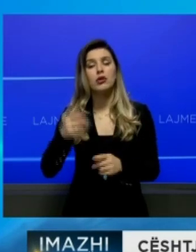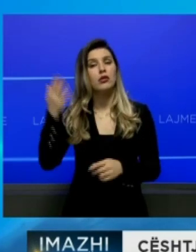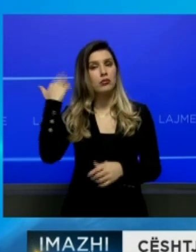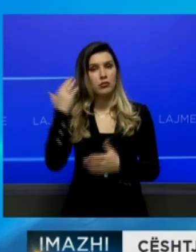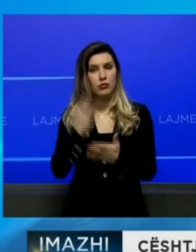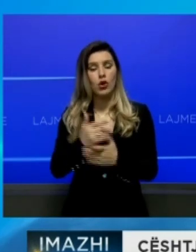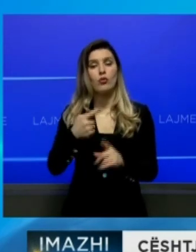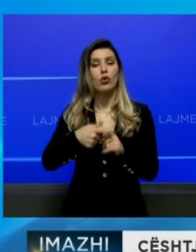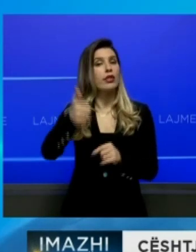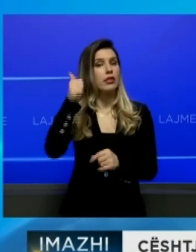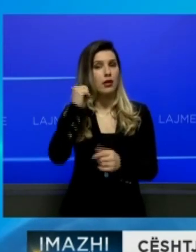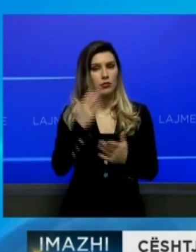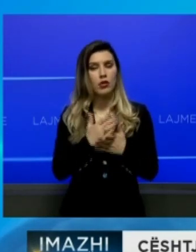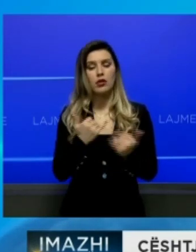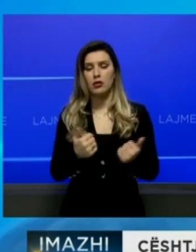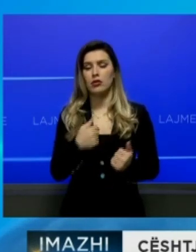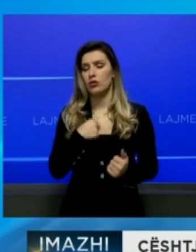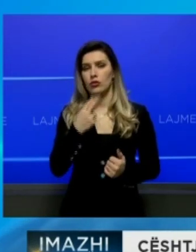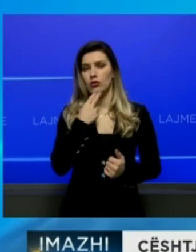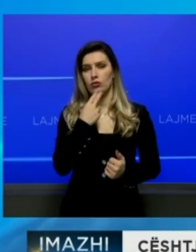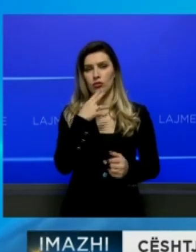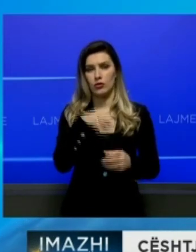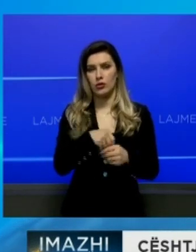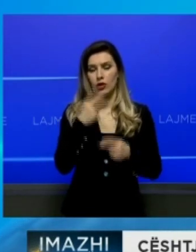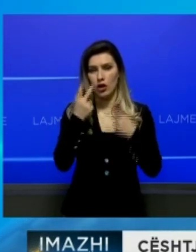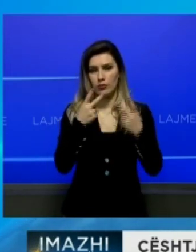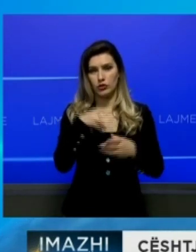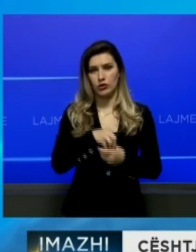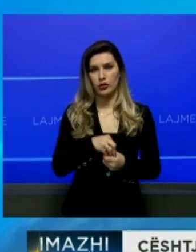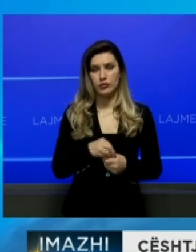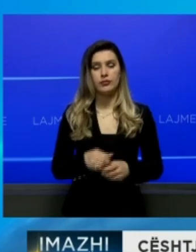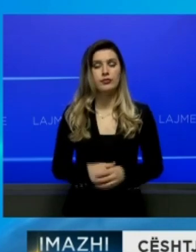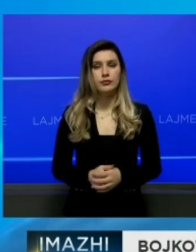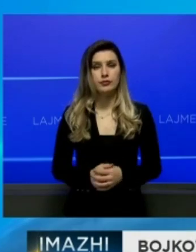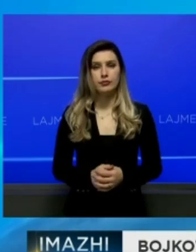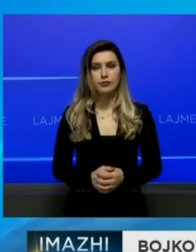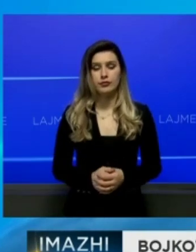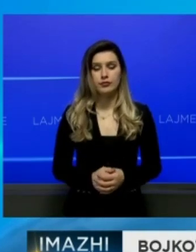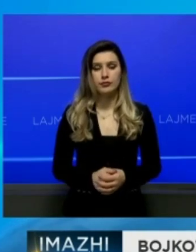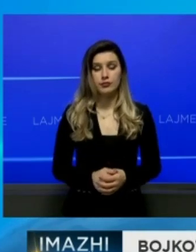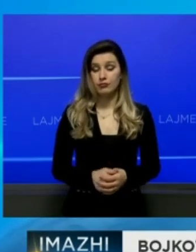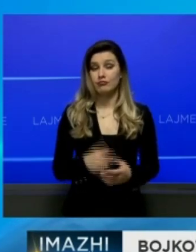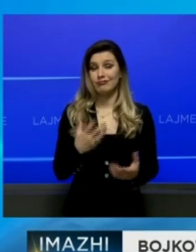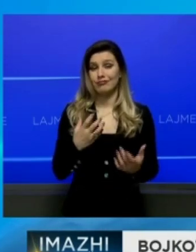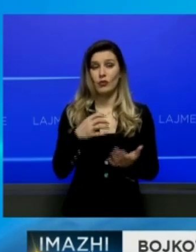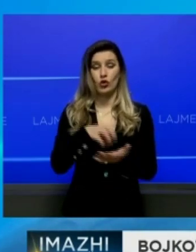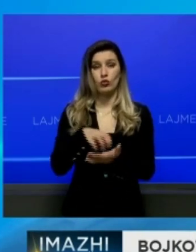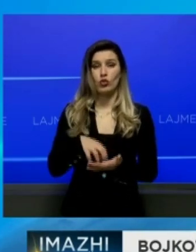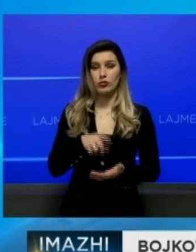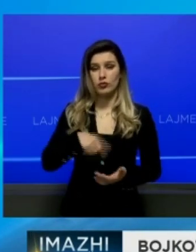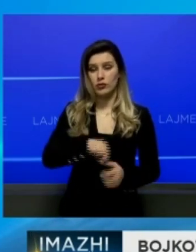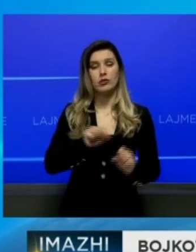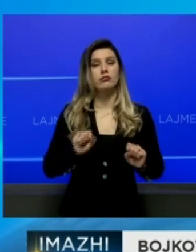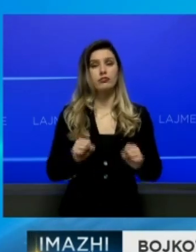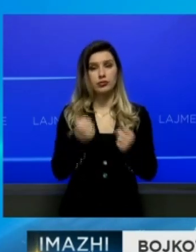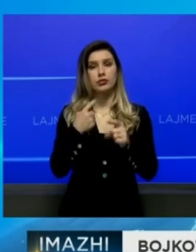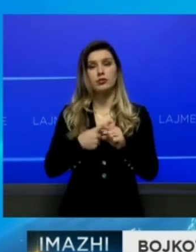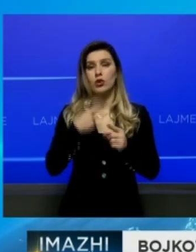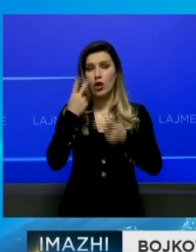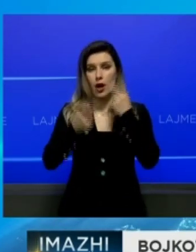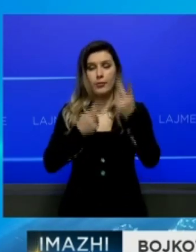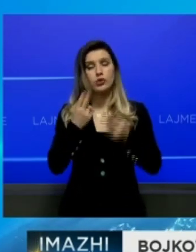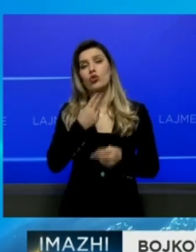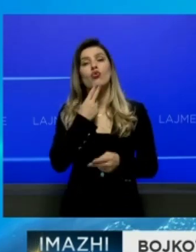në seancë, nuk shadosh me nga kuve më bledhe në Komisioni për Legjislacion. E partitë opozitare kanë bojkotuar edhe Komisionin